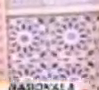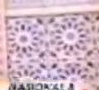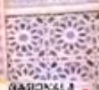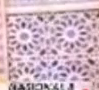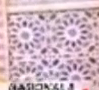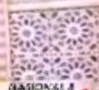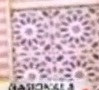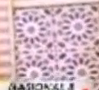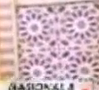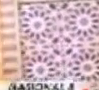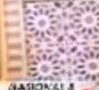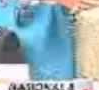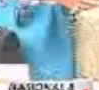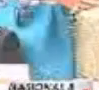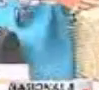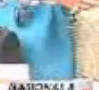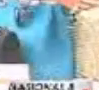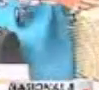seorang Jumat